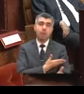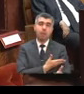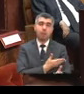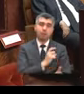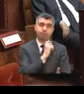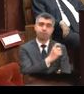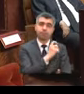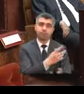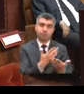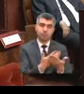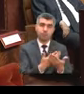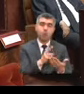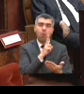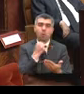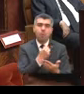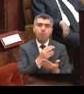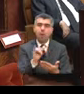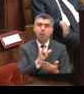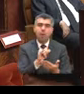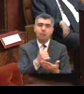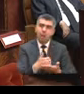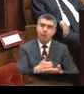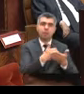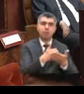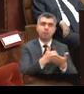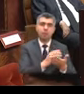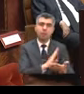الحكومة علاش ما تساعدش الآباء ديال هاد الناس؟